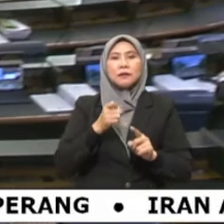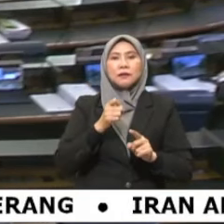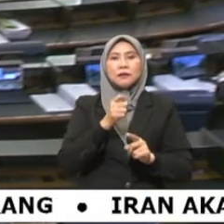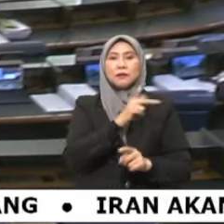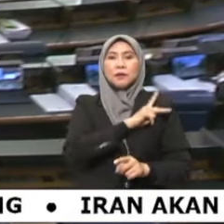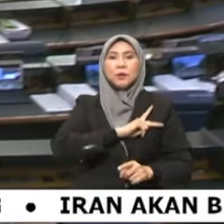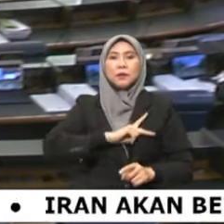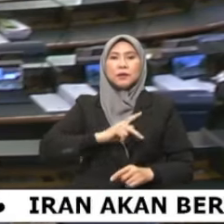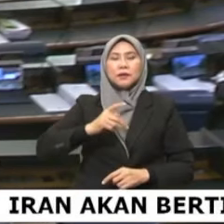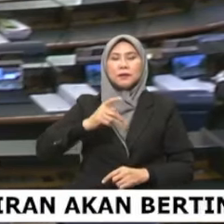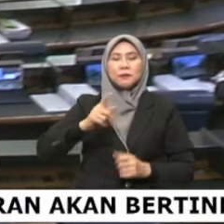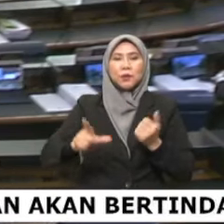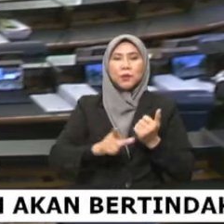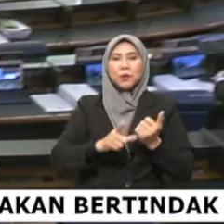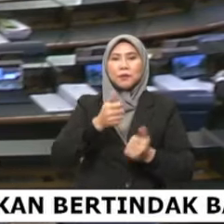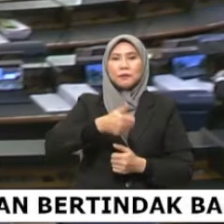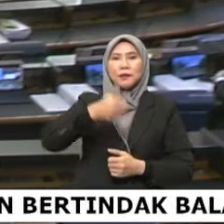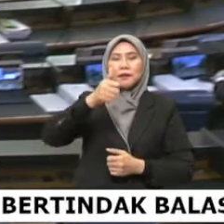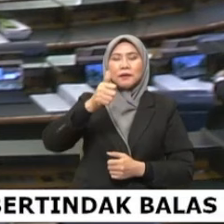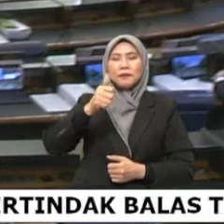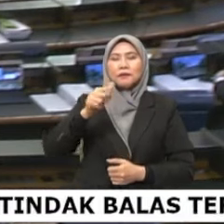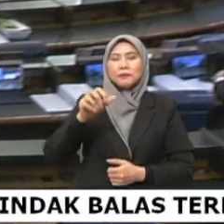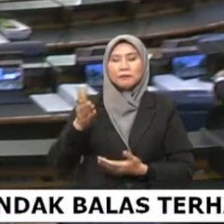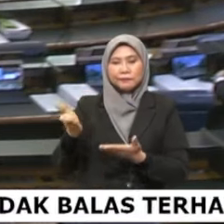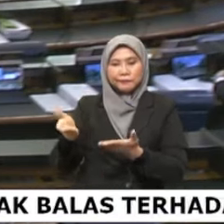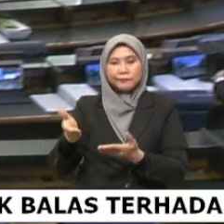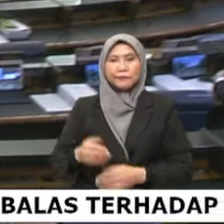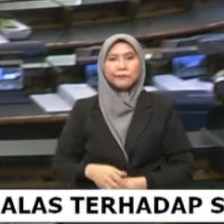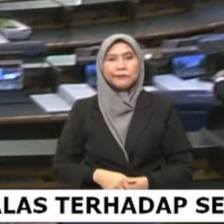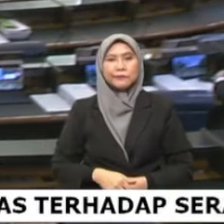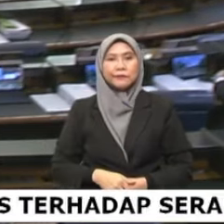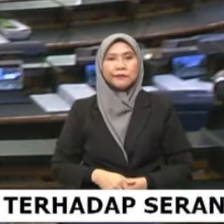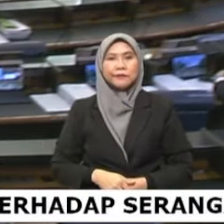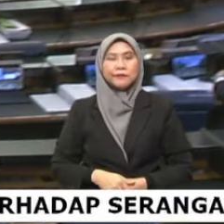binti Azli, penolong kanan T6. Terima kasih.